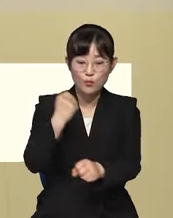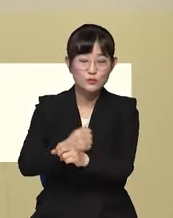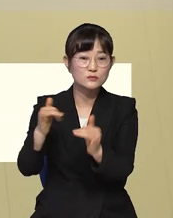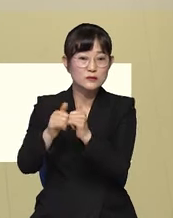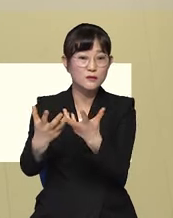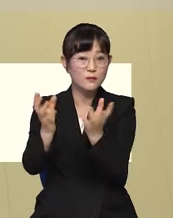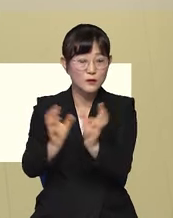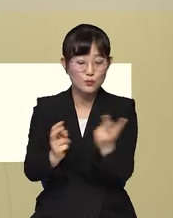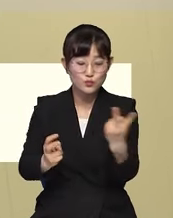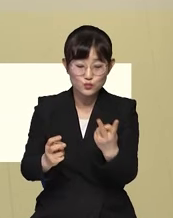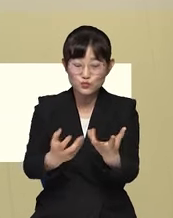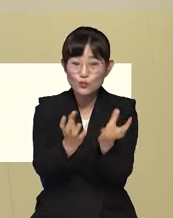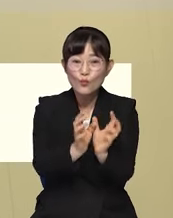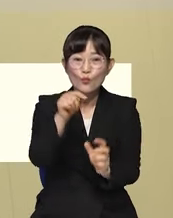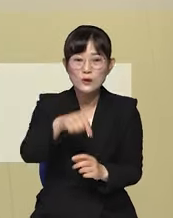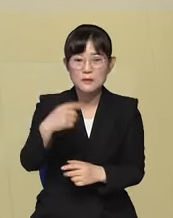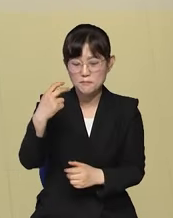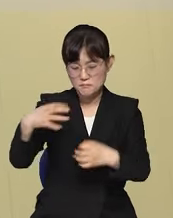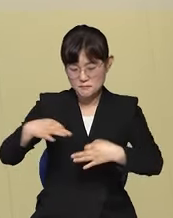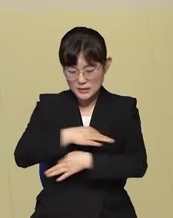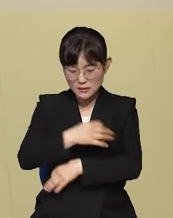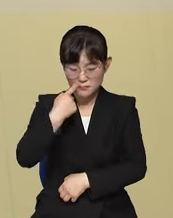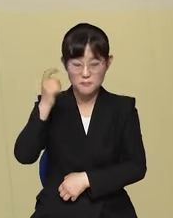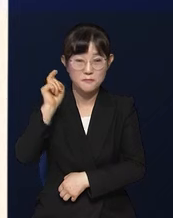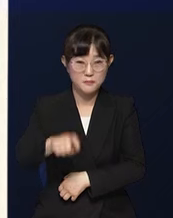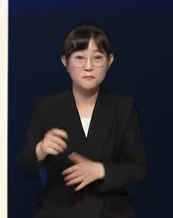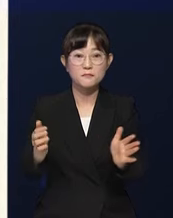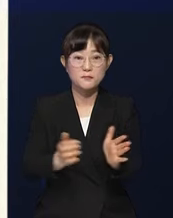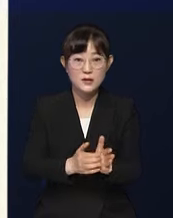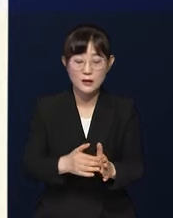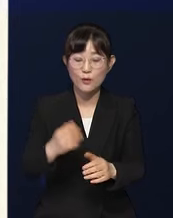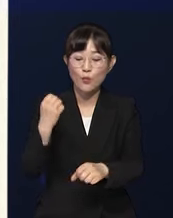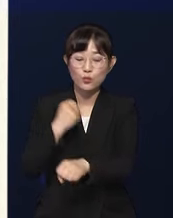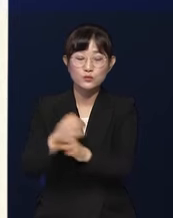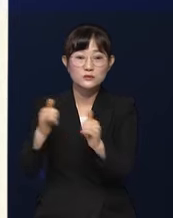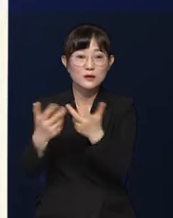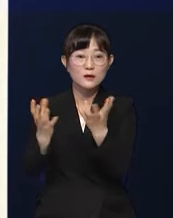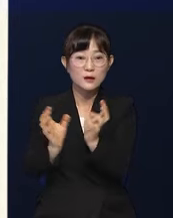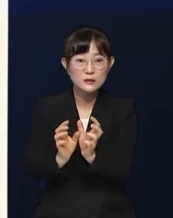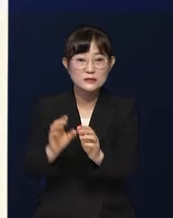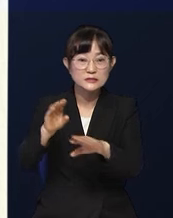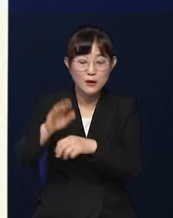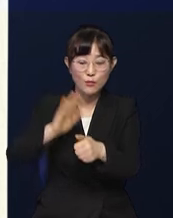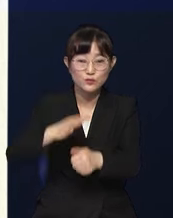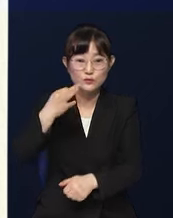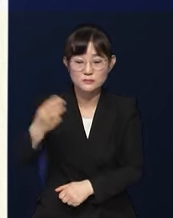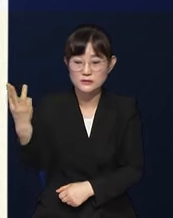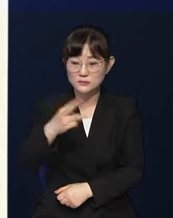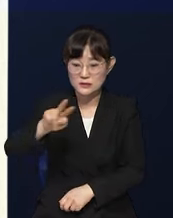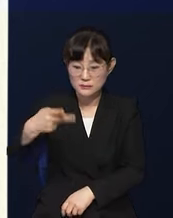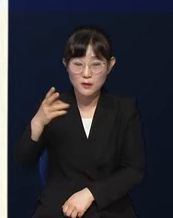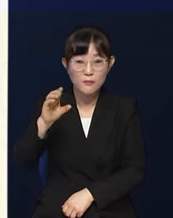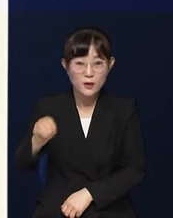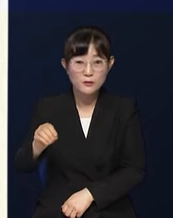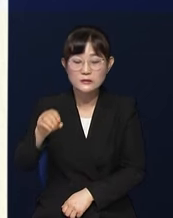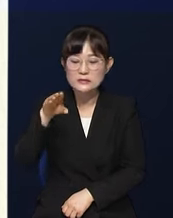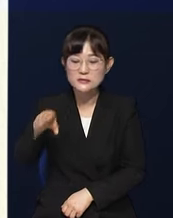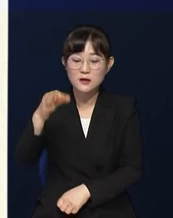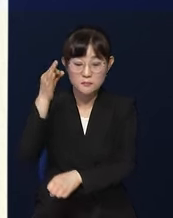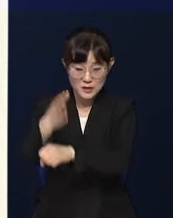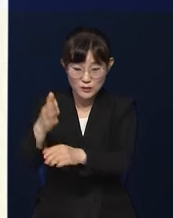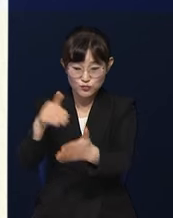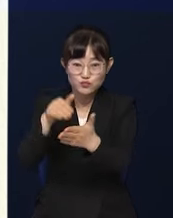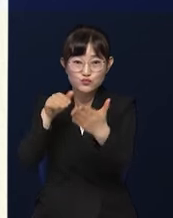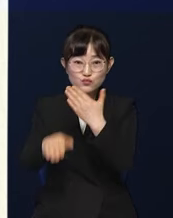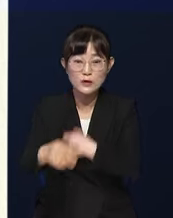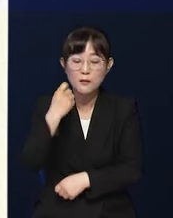자회 두 단체에 비리 백태가 드러났습니다 공로 자회 차량 구매 보조금 3,200만 원으로 산 차를 한 달